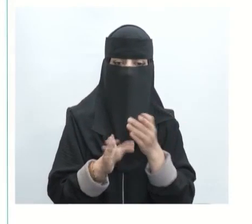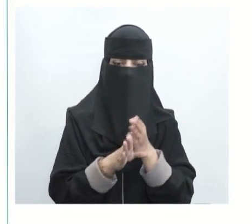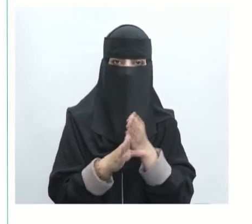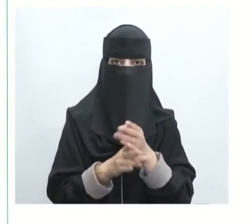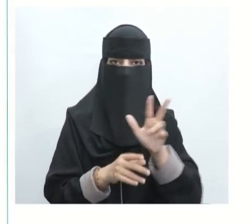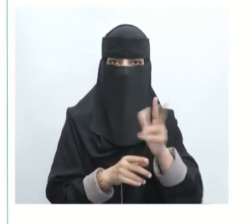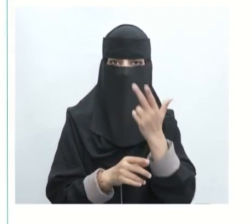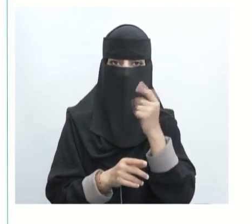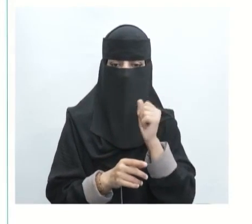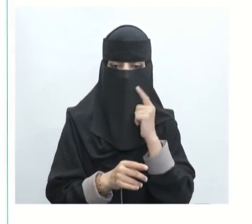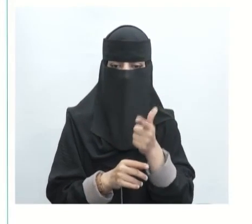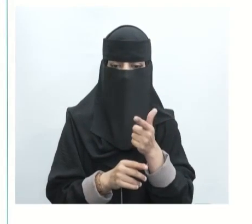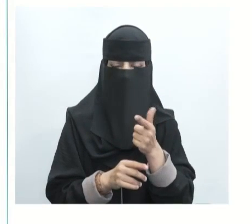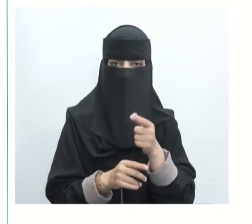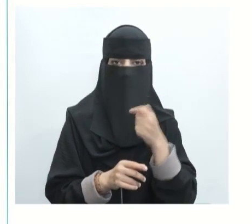ما هو الاستثناء؟